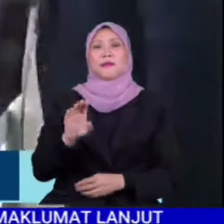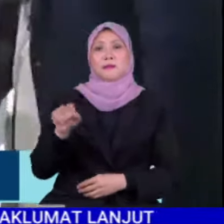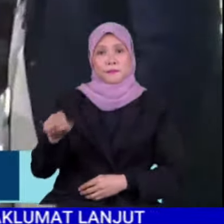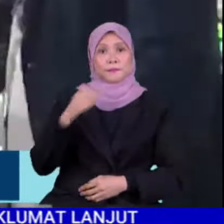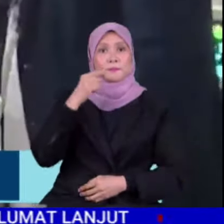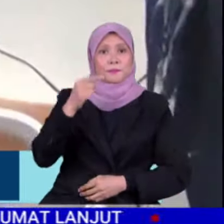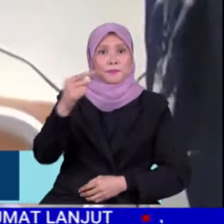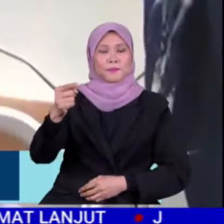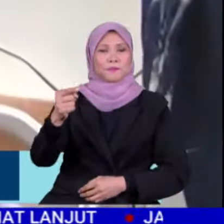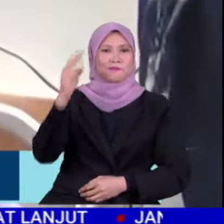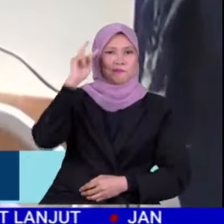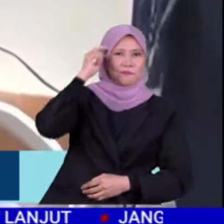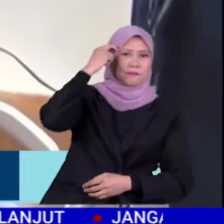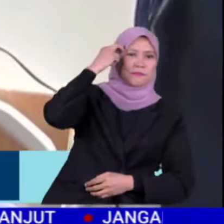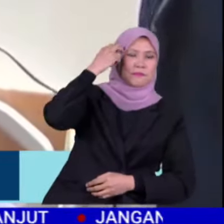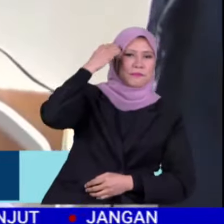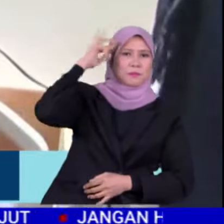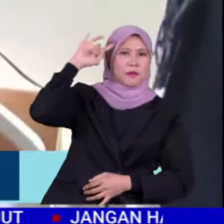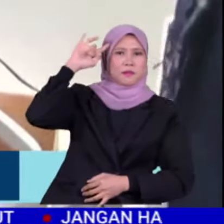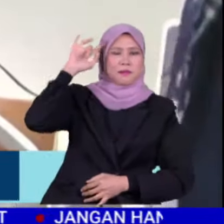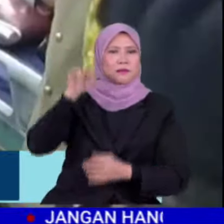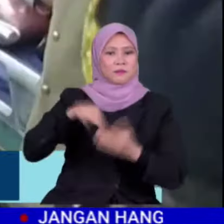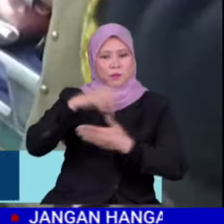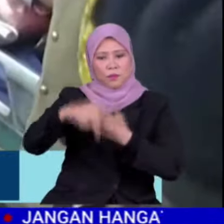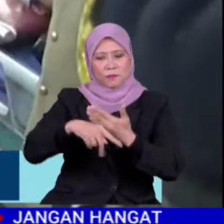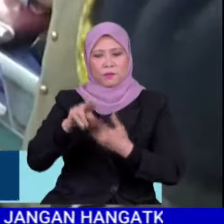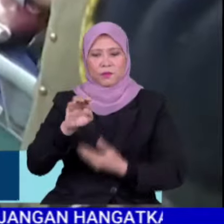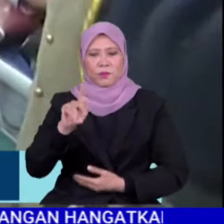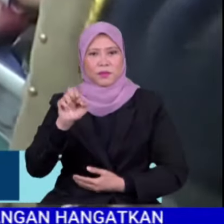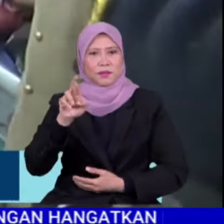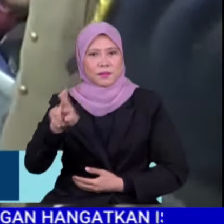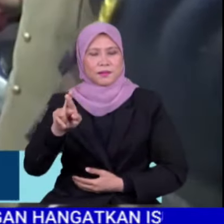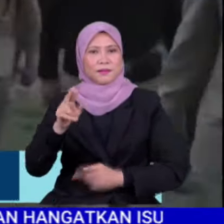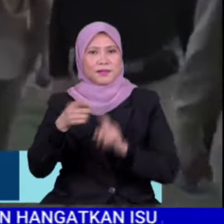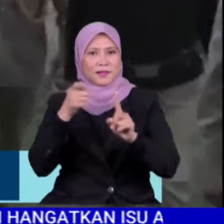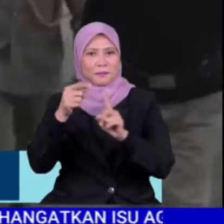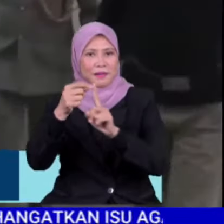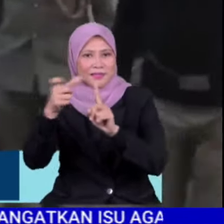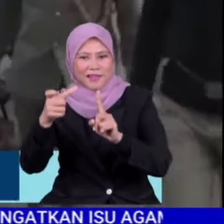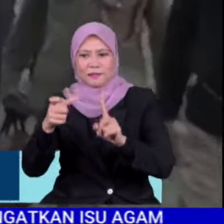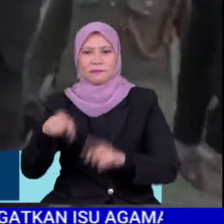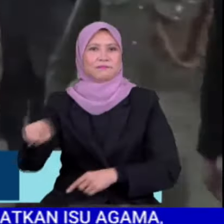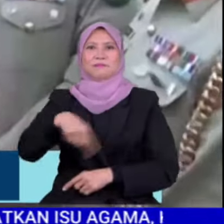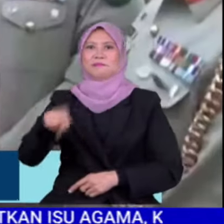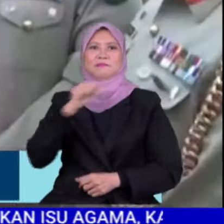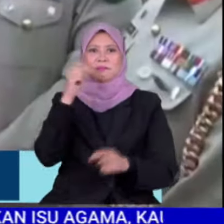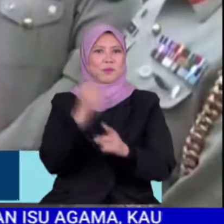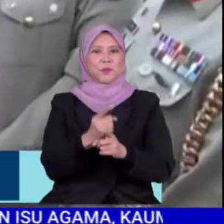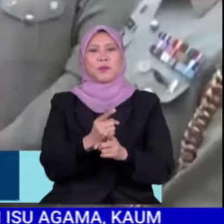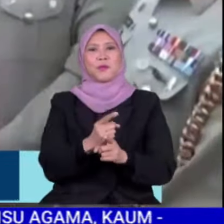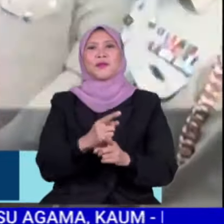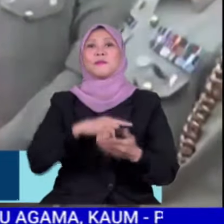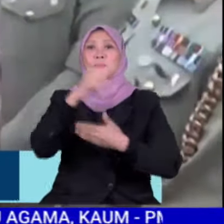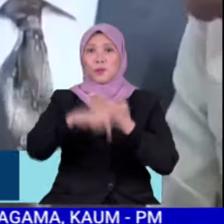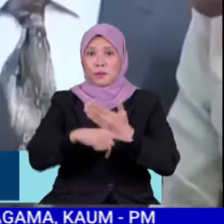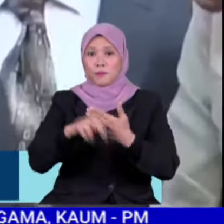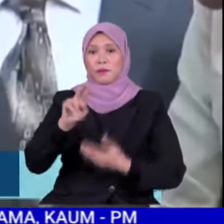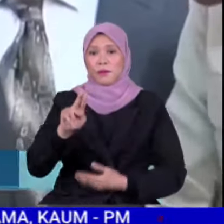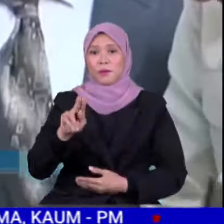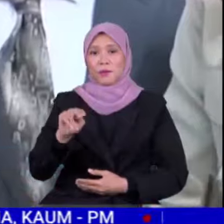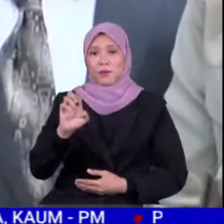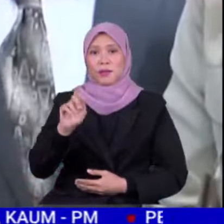berkata spekulasi menyeluruhkan mengenai program nuklear dan peluru berpandu Pakistan tidak benar. Ujar beliau, program nuklear